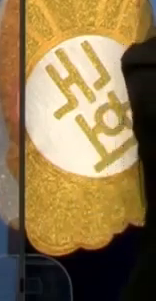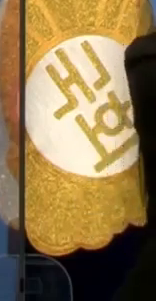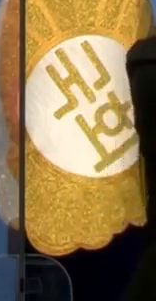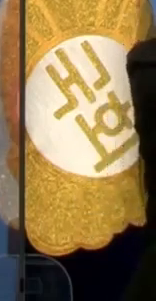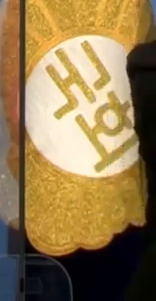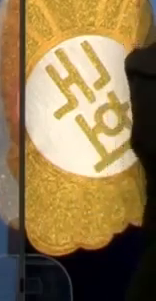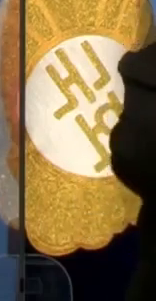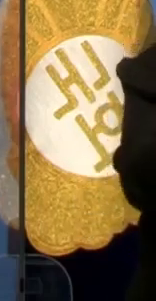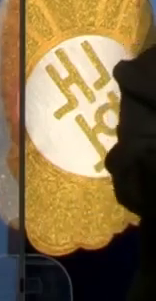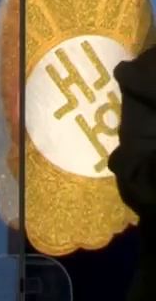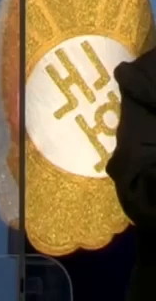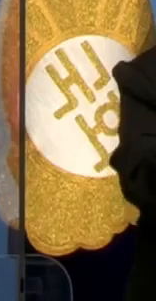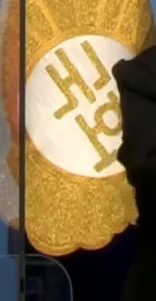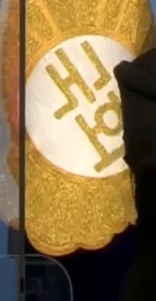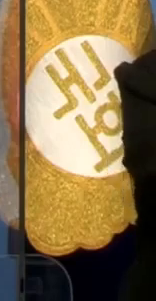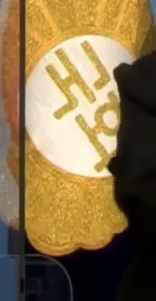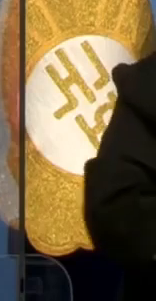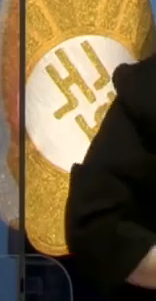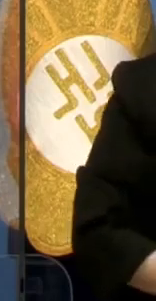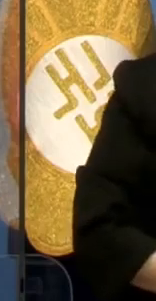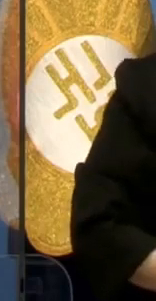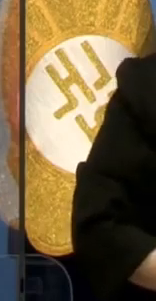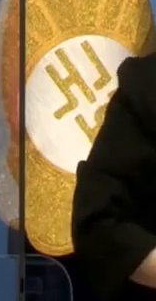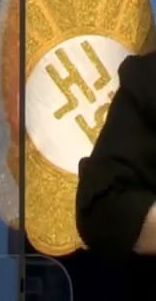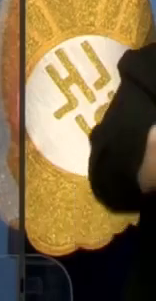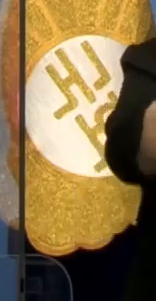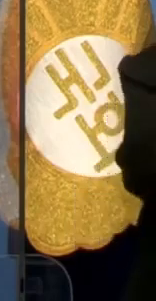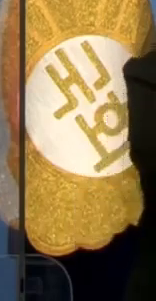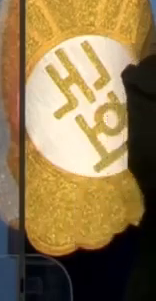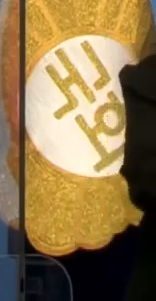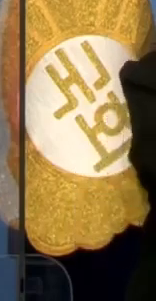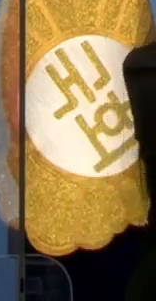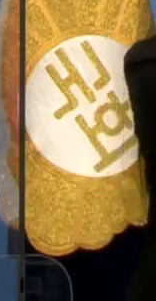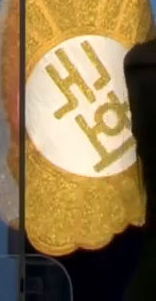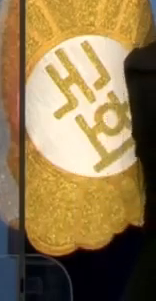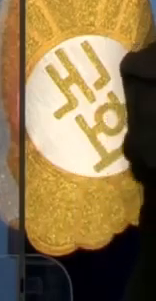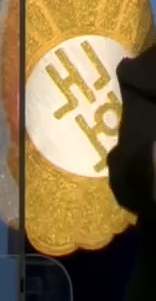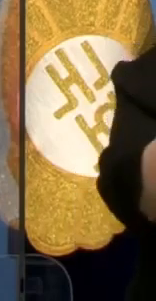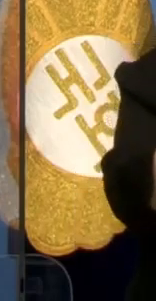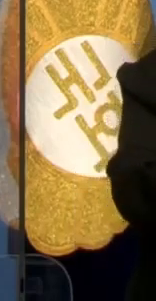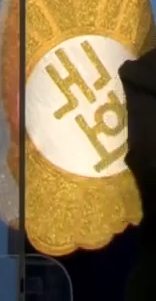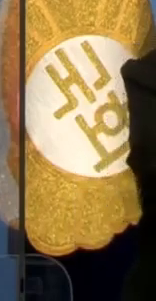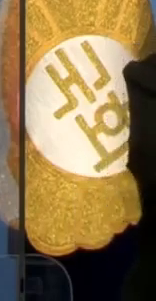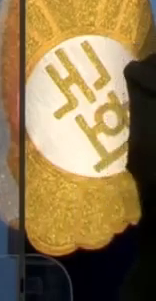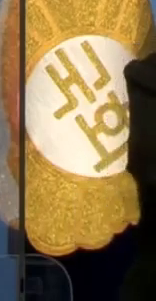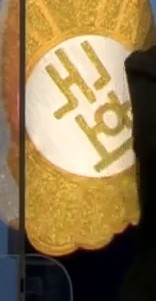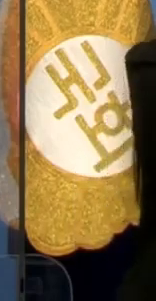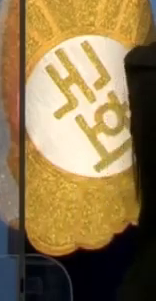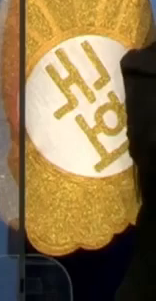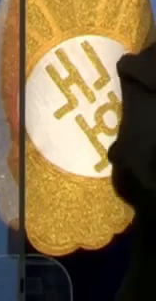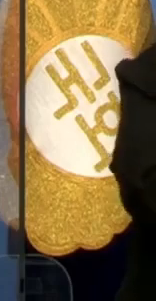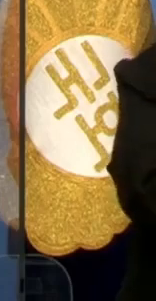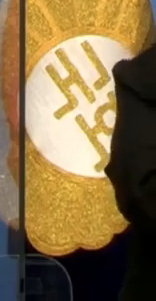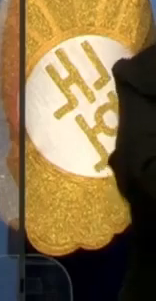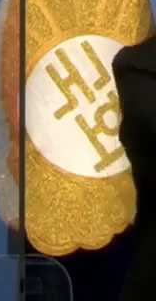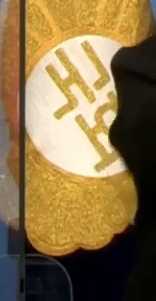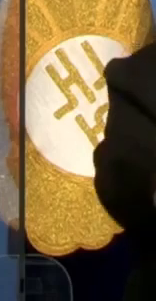근간을 뒤흔들어 버렸습니다. 이 정권이 뒤흔든 우리나라의 헌법 정신과 법치를 바로 세워야